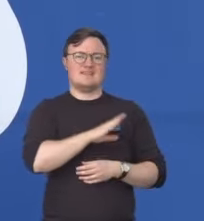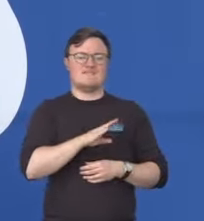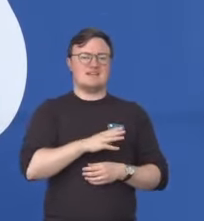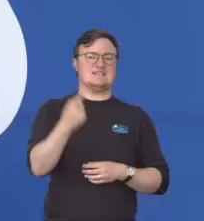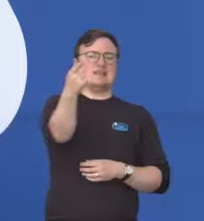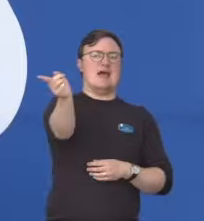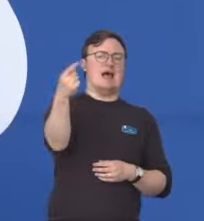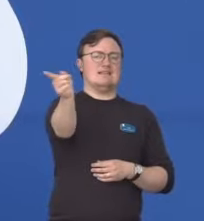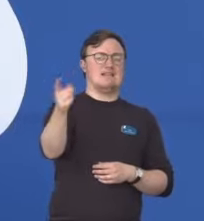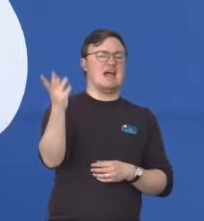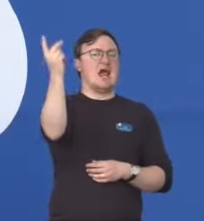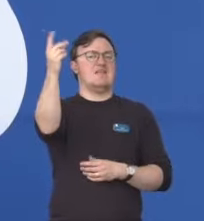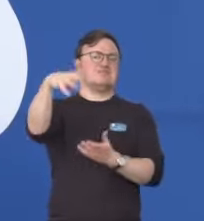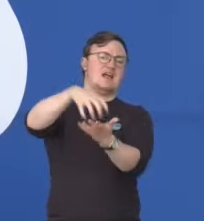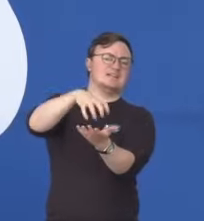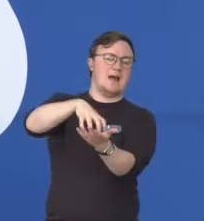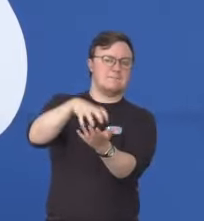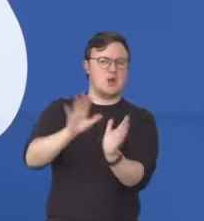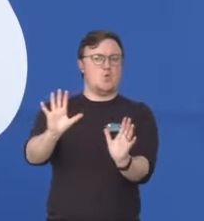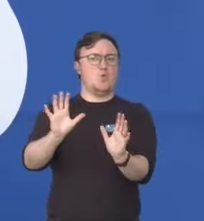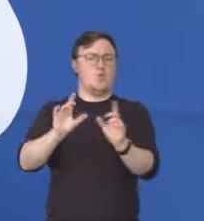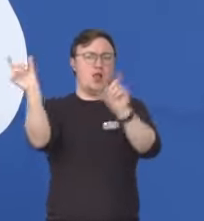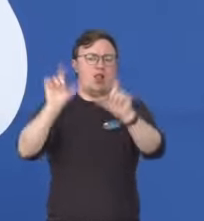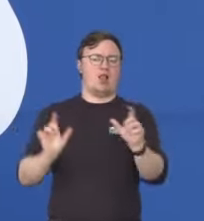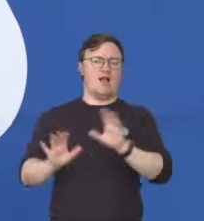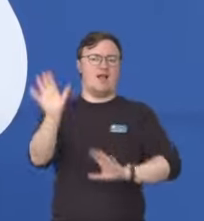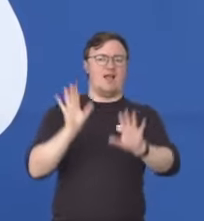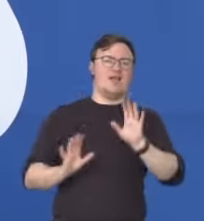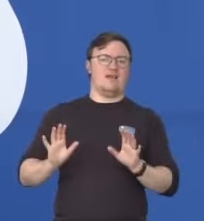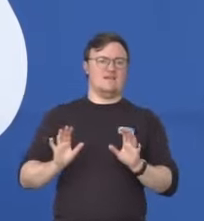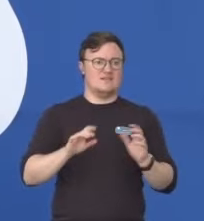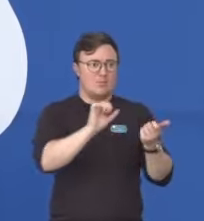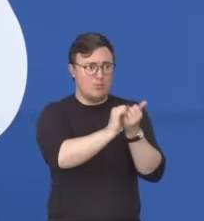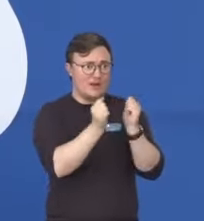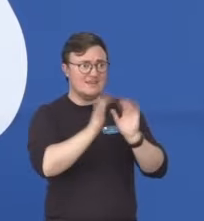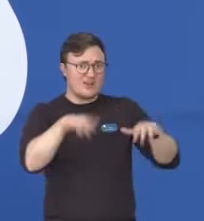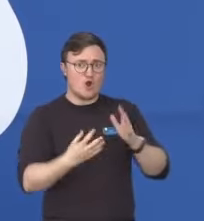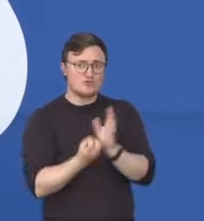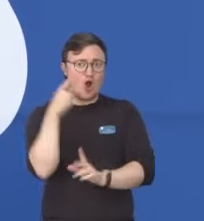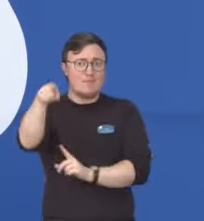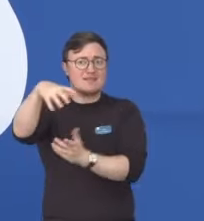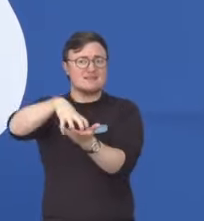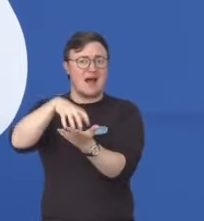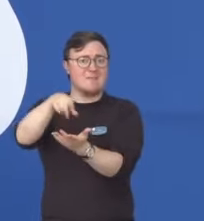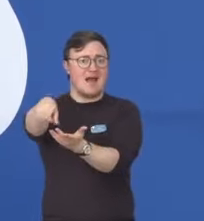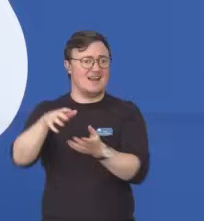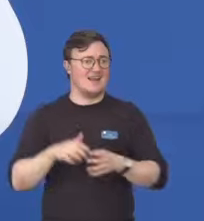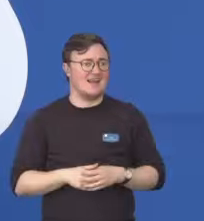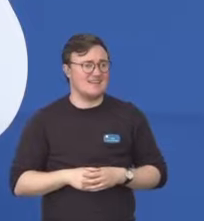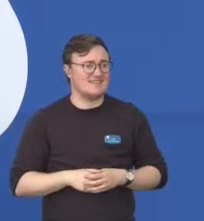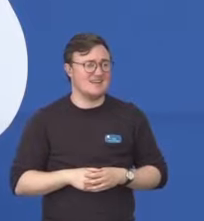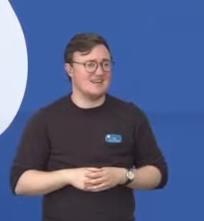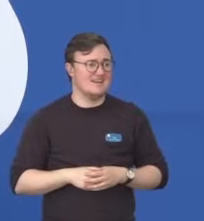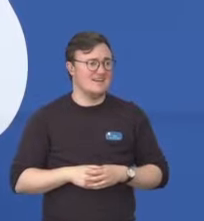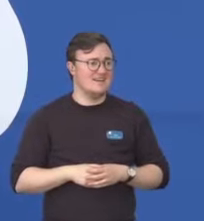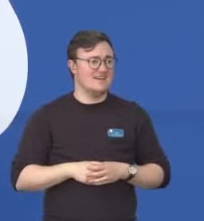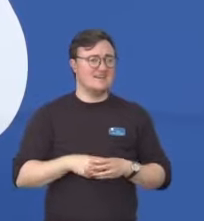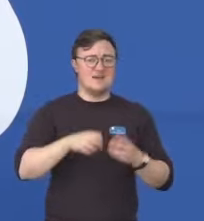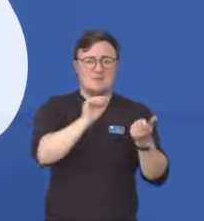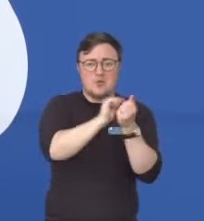ett parallellsamhälle som är superläskigt och sen glömmer bort att det är politiken som har skapat det. Att det är incitament, det är